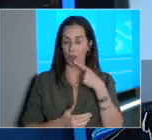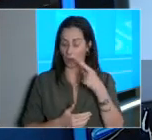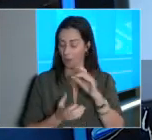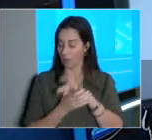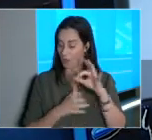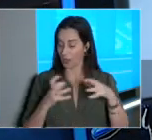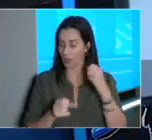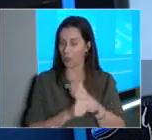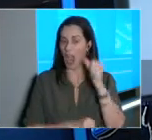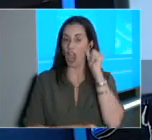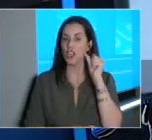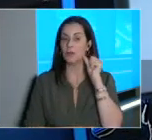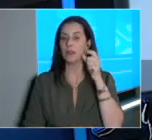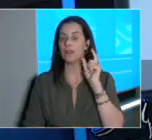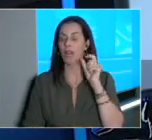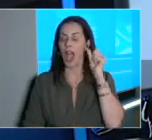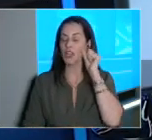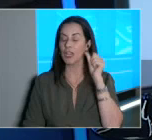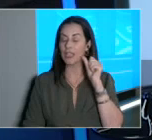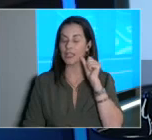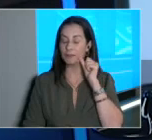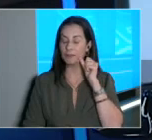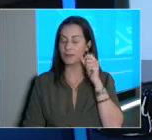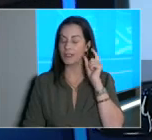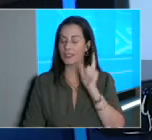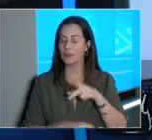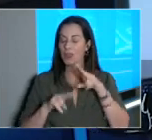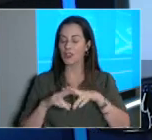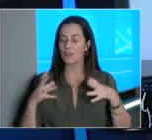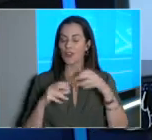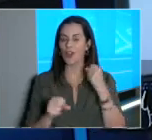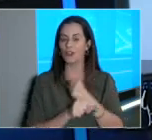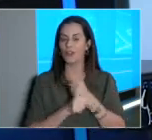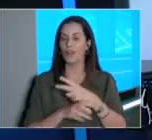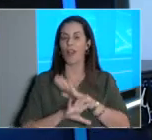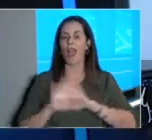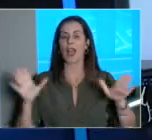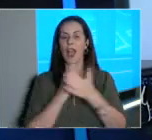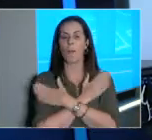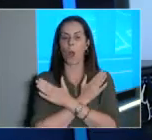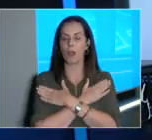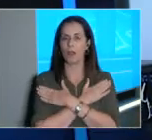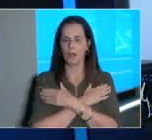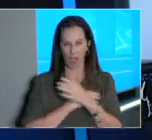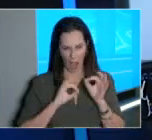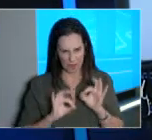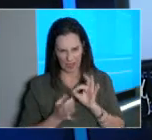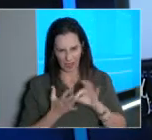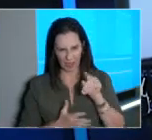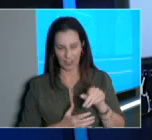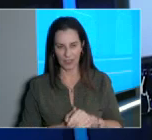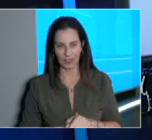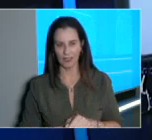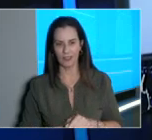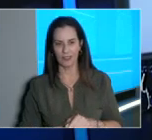לחבריך במפלגת העבודה, האשכנזים צריך לומר, האשכנזים צריכים להשאיר את מפלגת העבודה רק למרוקאים. אמיתי?